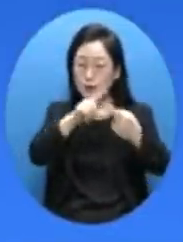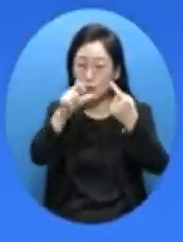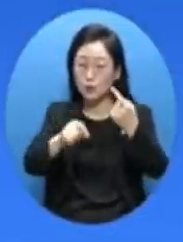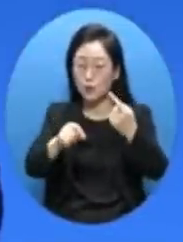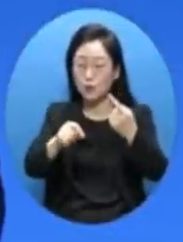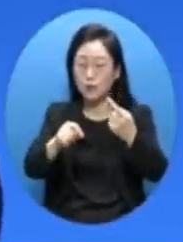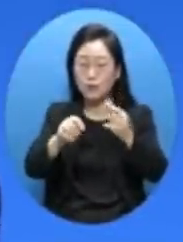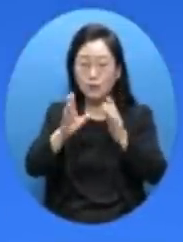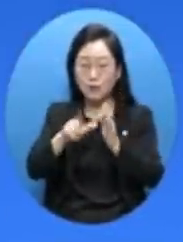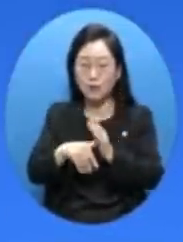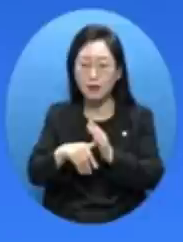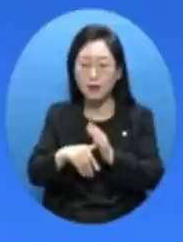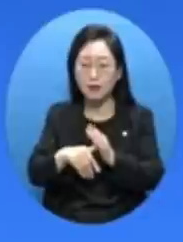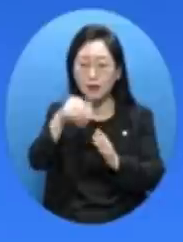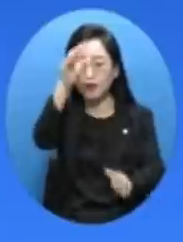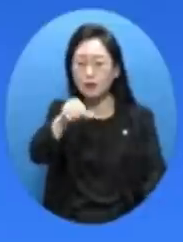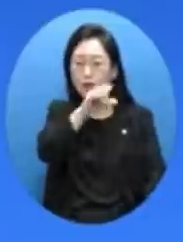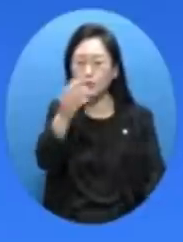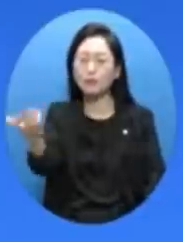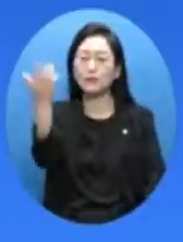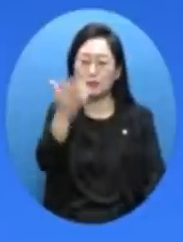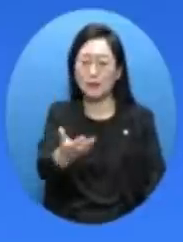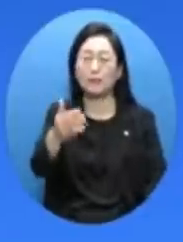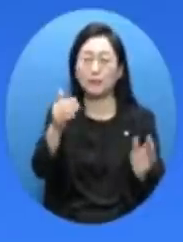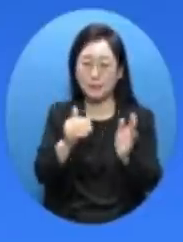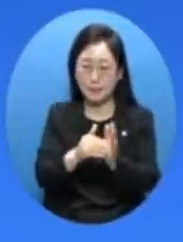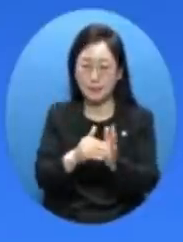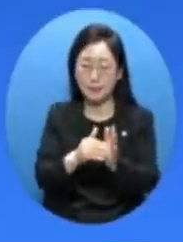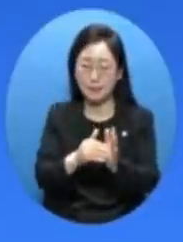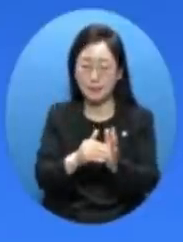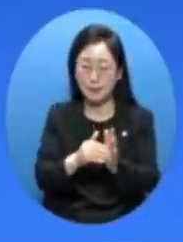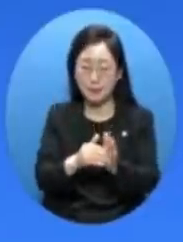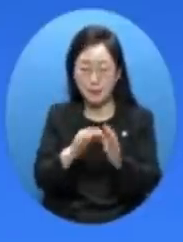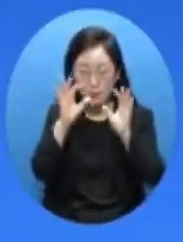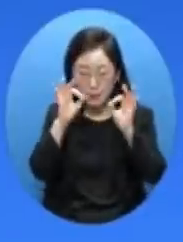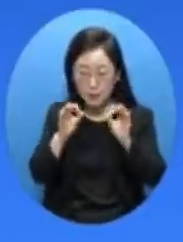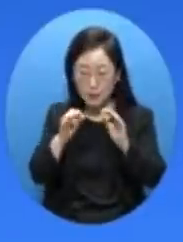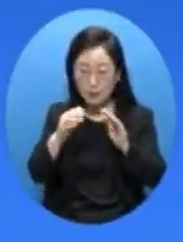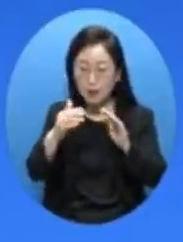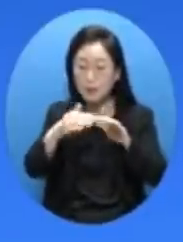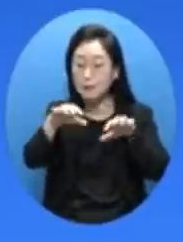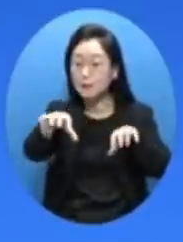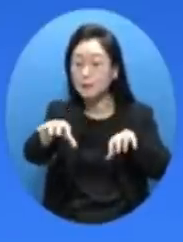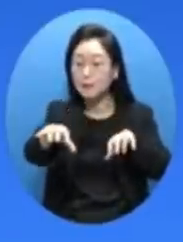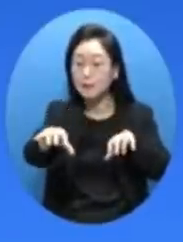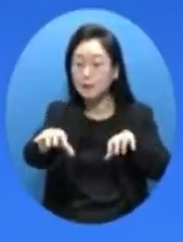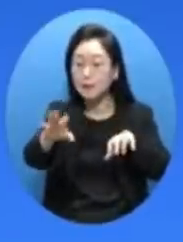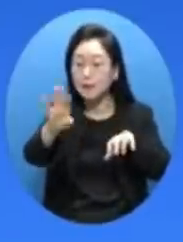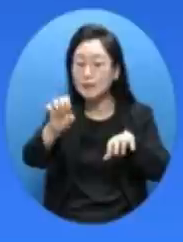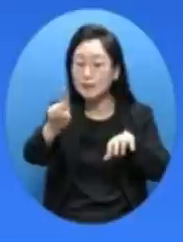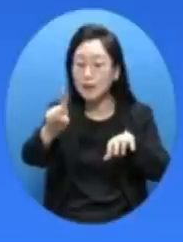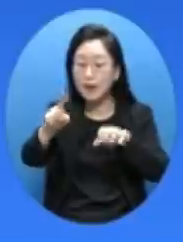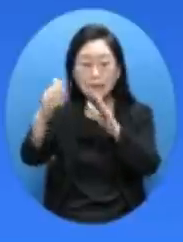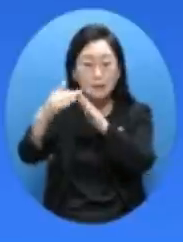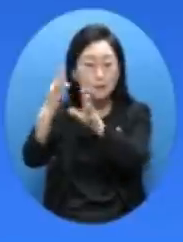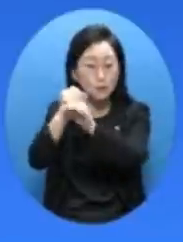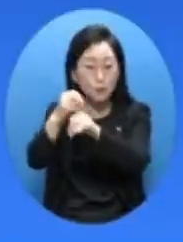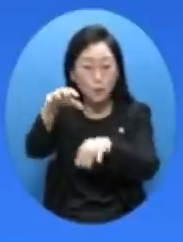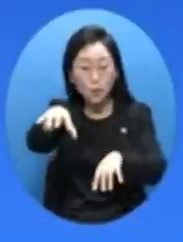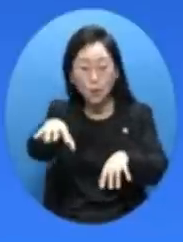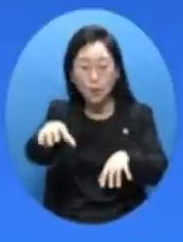냉천동 45번지로 이사를 왔습니다. 이사를 와보니까 새 집 아래 41번지에 우리 조영기 목사님이 살고 계셨는데